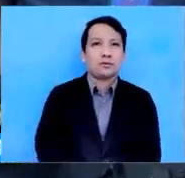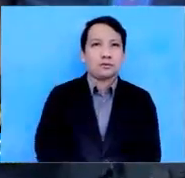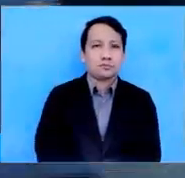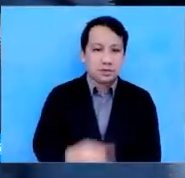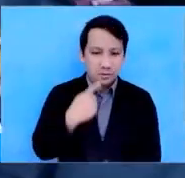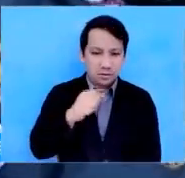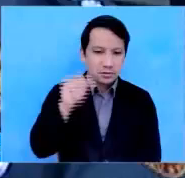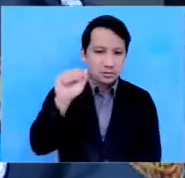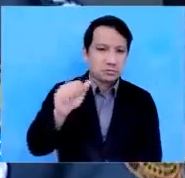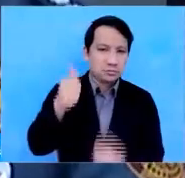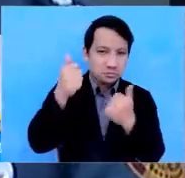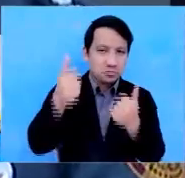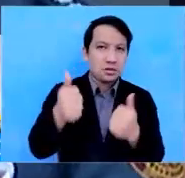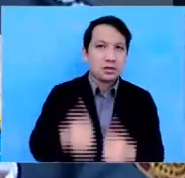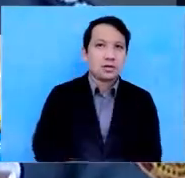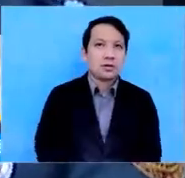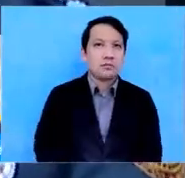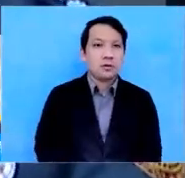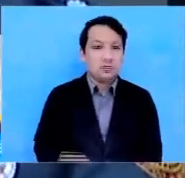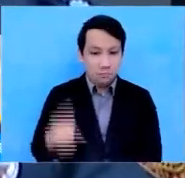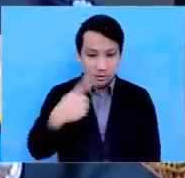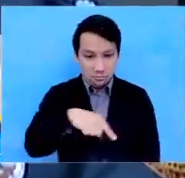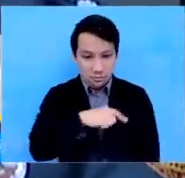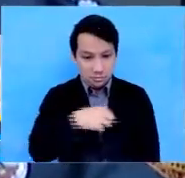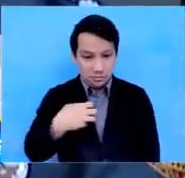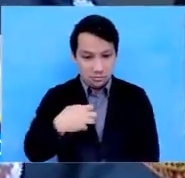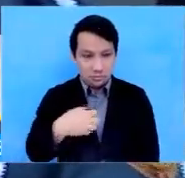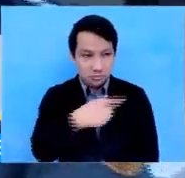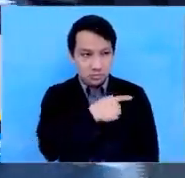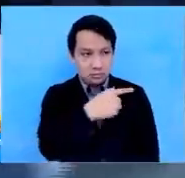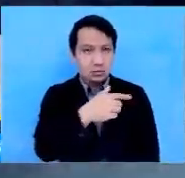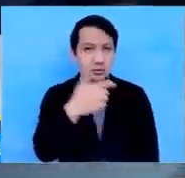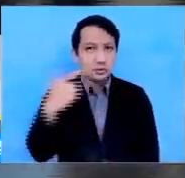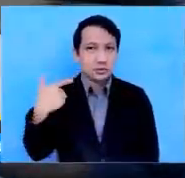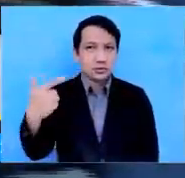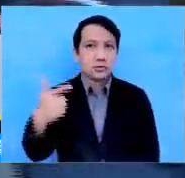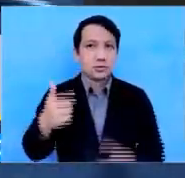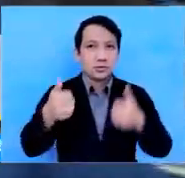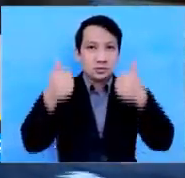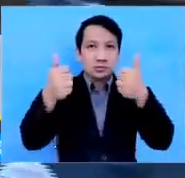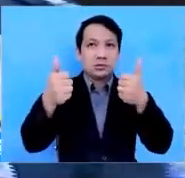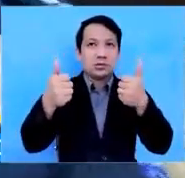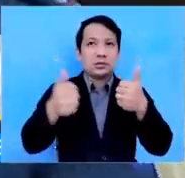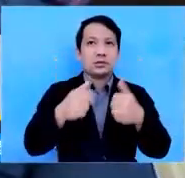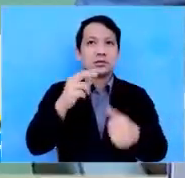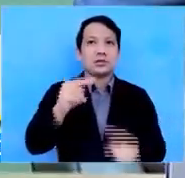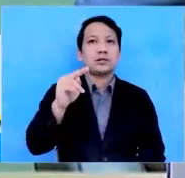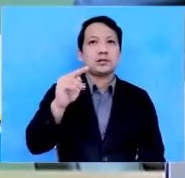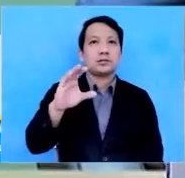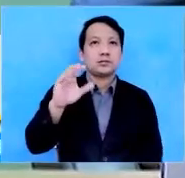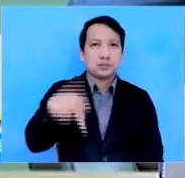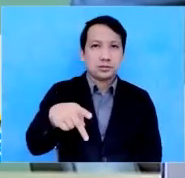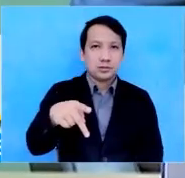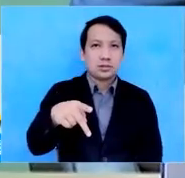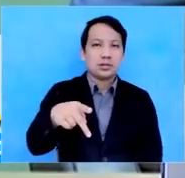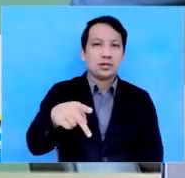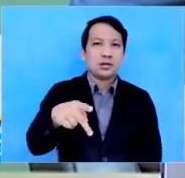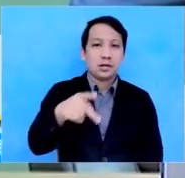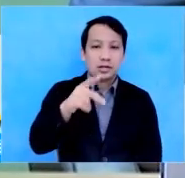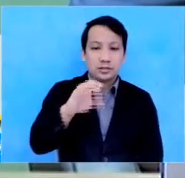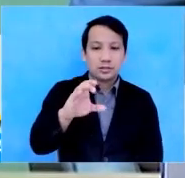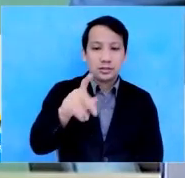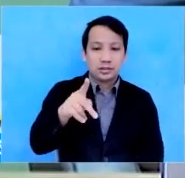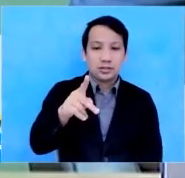sir! Nag-thumbs up ang mga police colonel hanggang general ng National Capital Region Police Office sa pangunguna ng